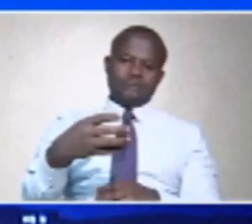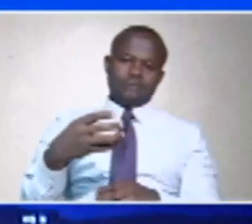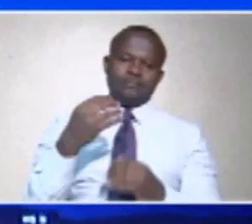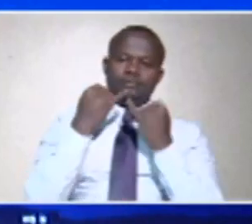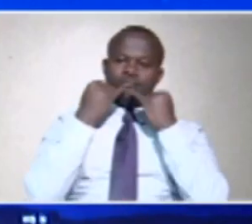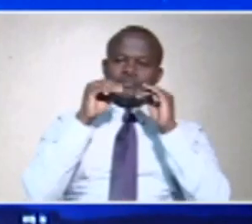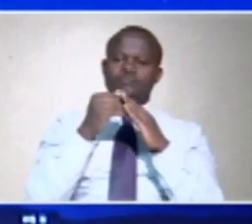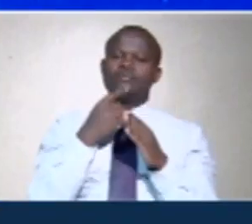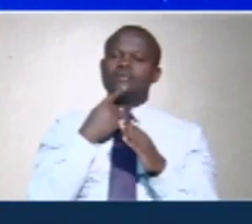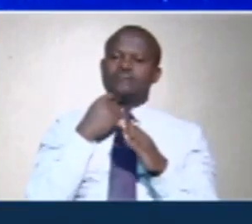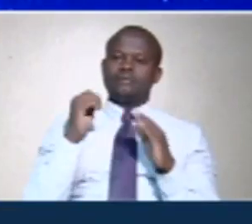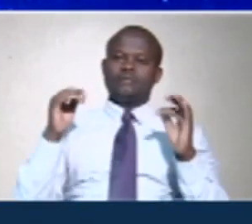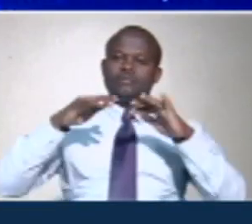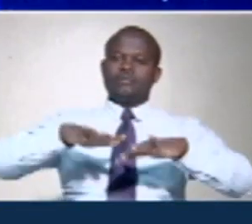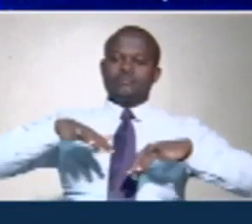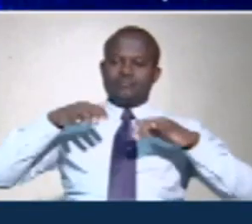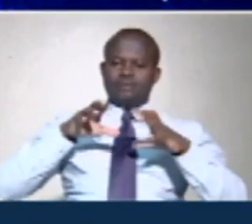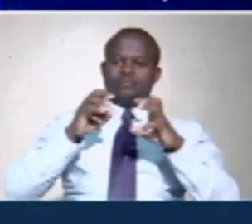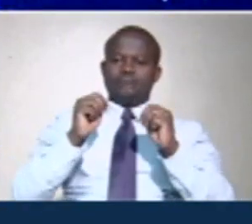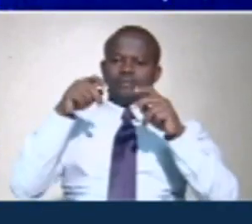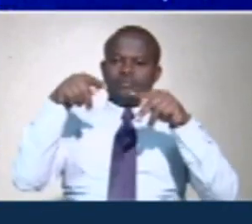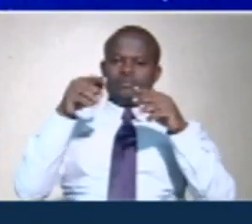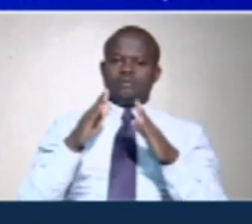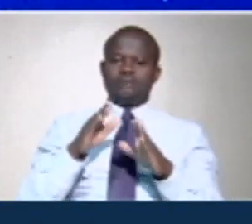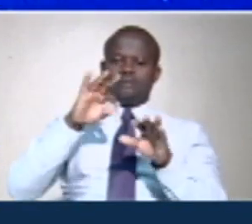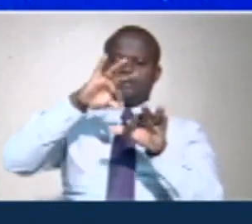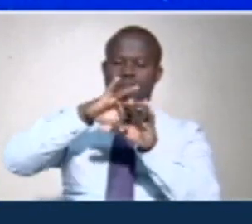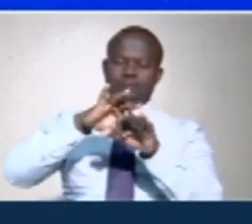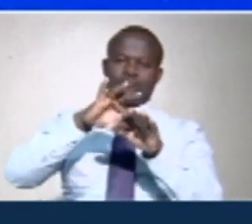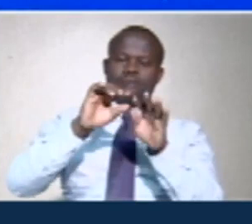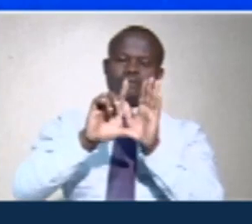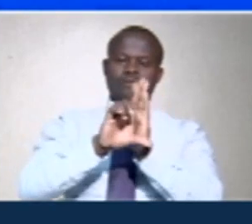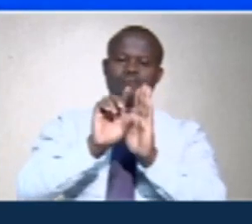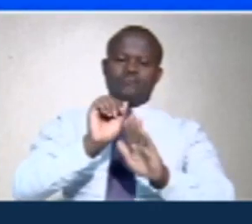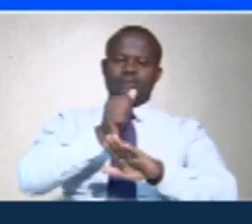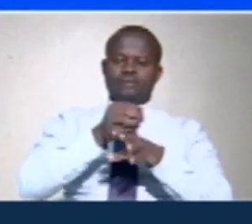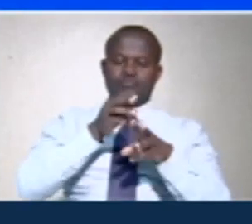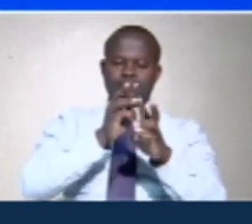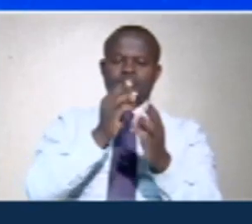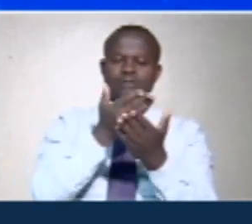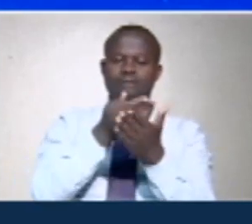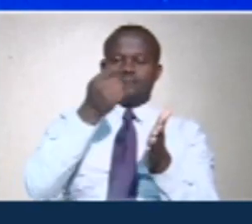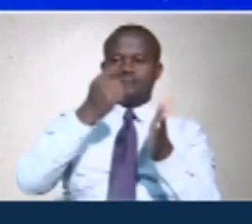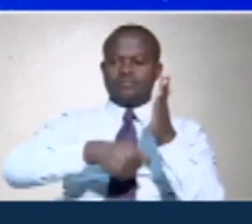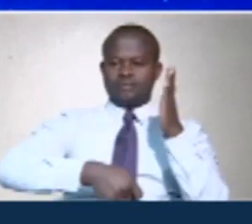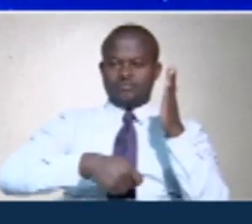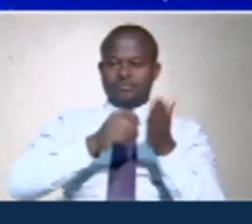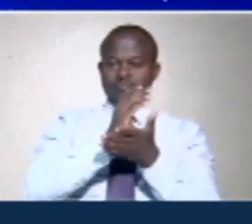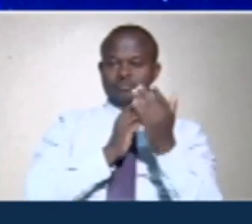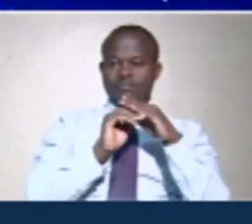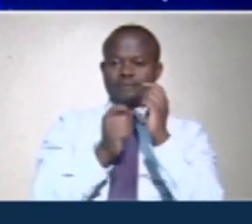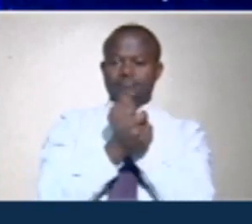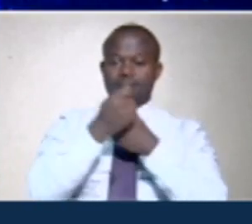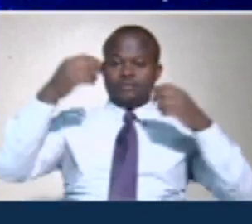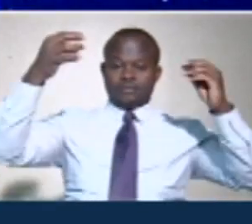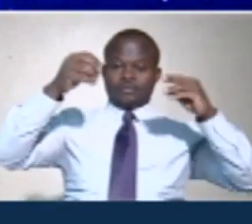kuri uyu wa mbere inteko rusange y'umutwe w'abadepite yatoye itegeko rigena uburyo bw'isoresha zimwe mu mpinduka